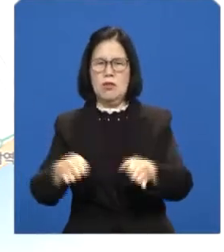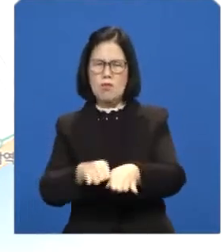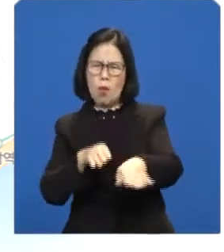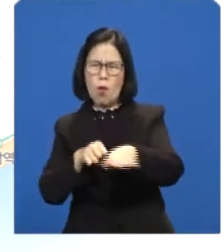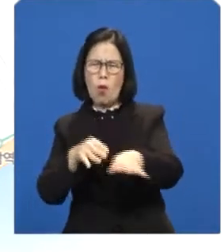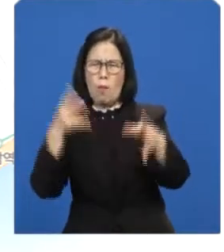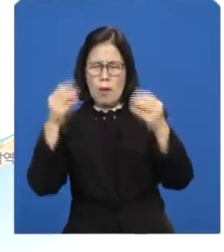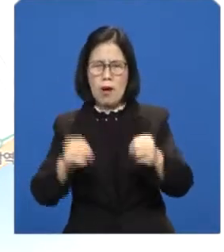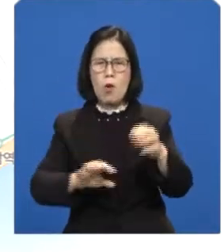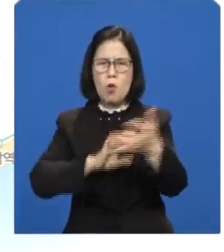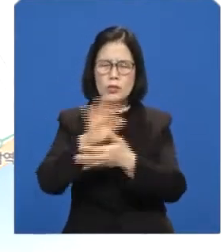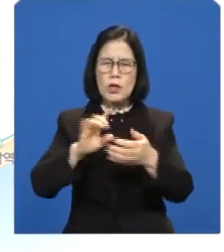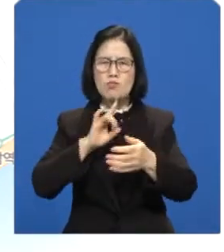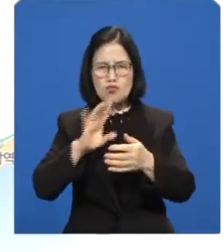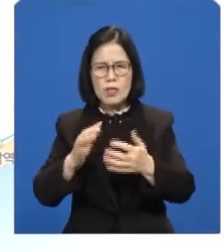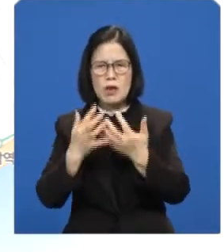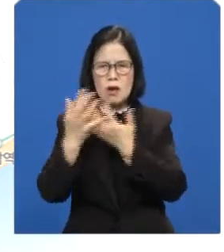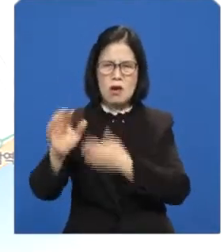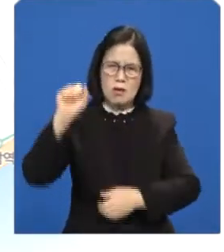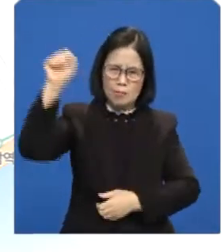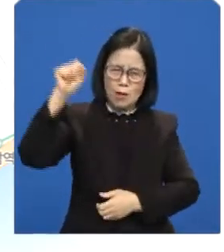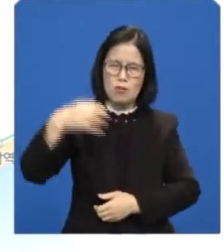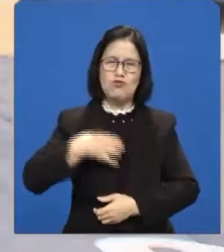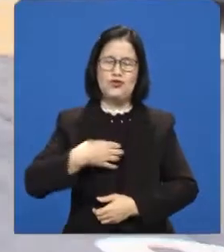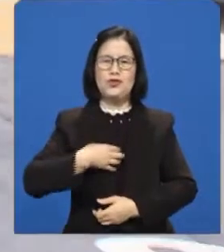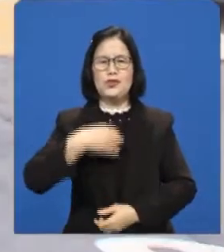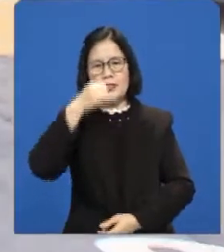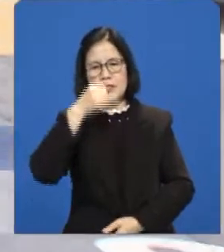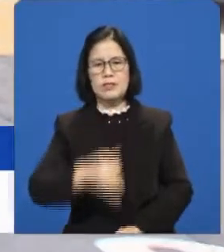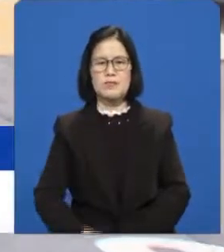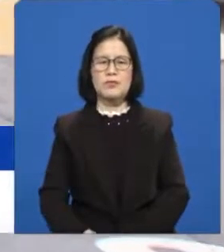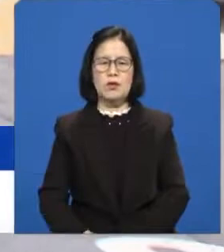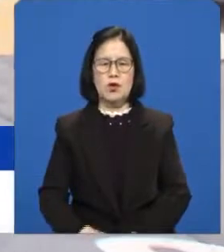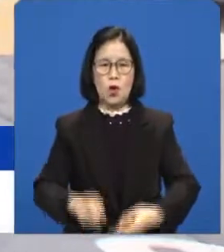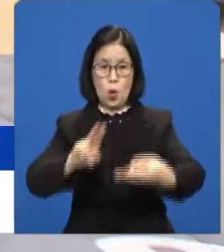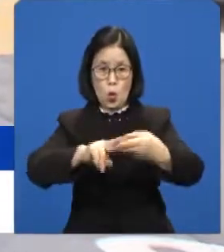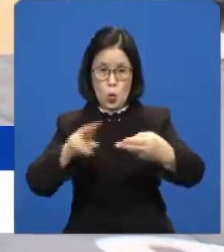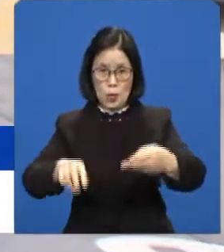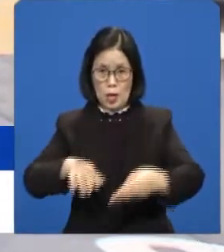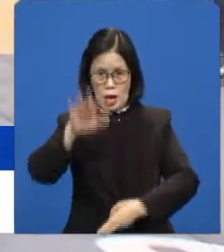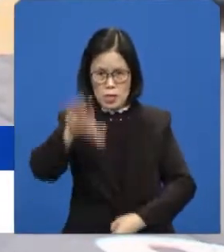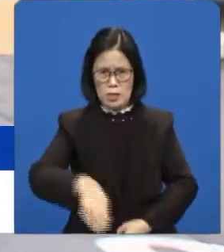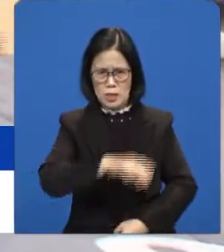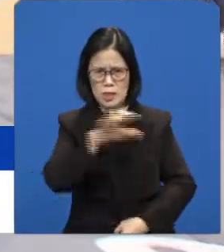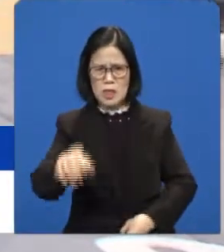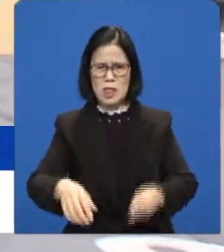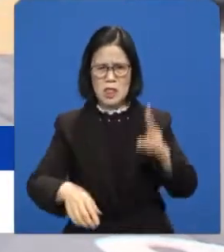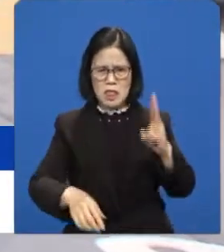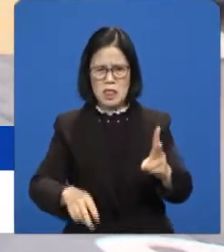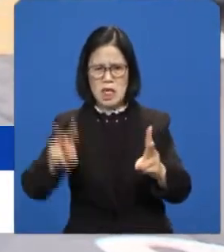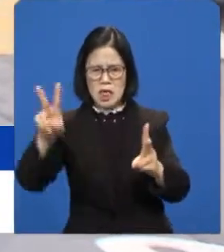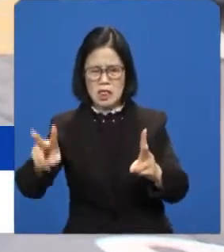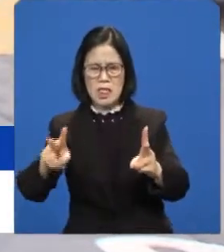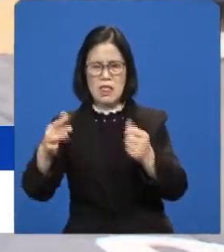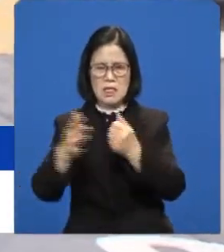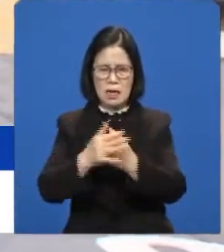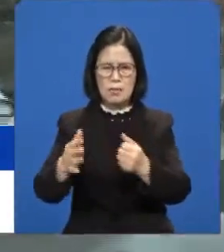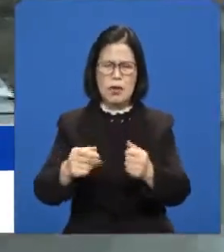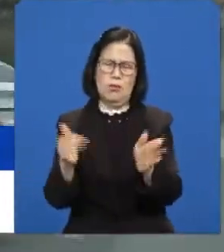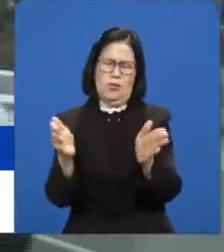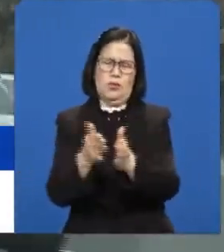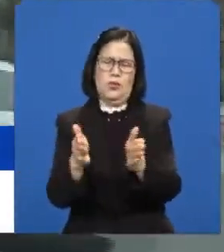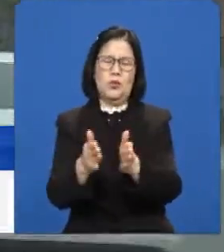혼자 본 물론 집회 우려까지 커집니다 로타리 여기가 굉장히 고향 주니 차선 이탈 전이기 때문에 협소